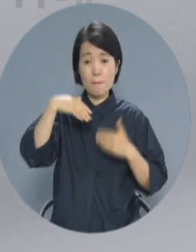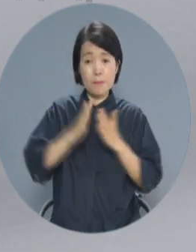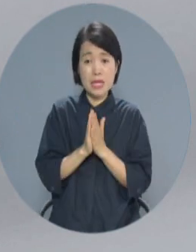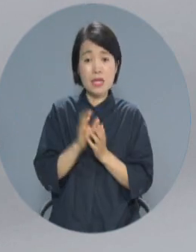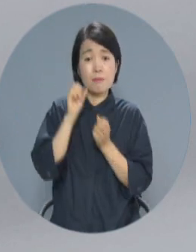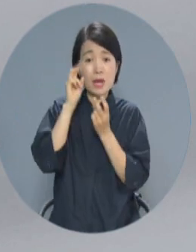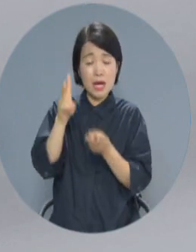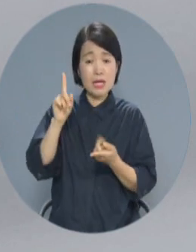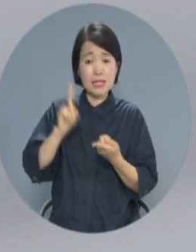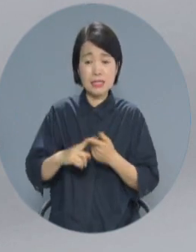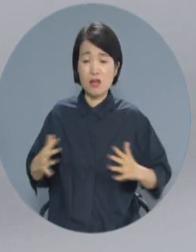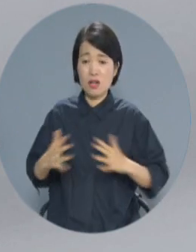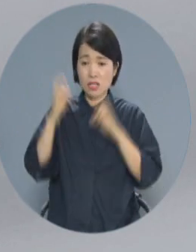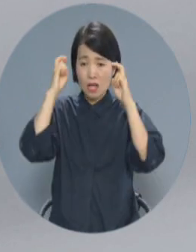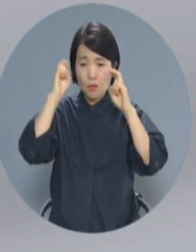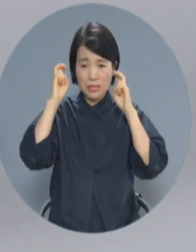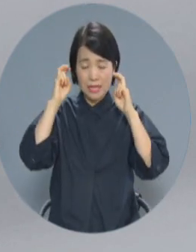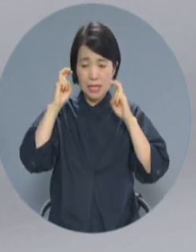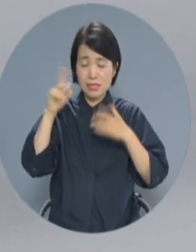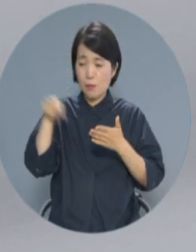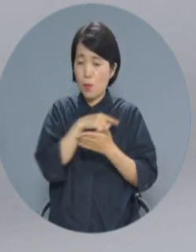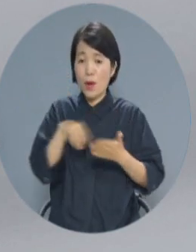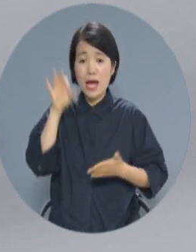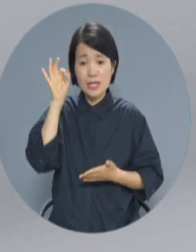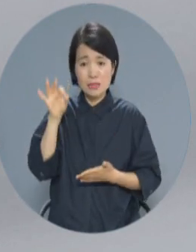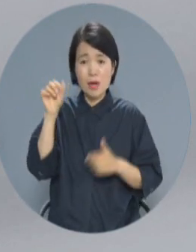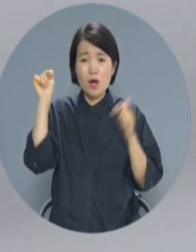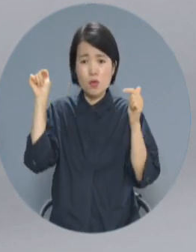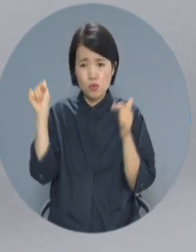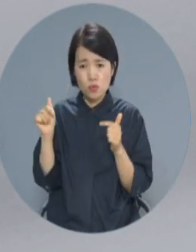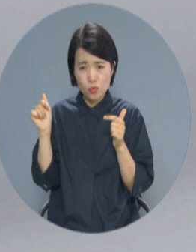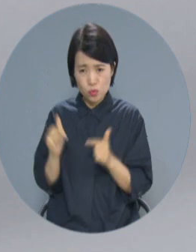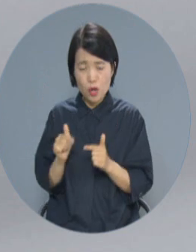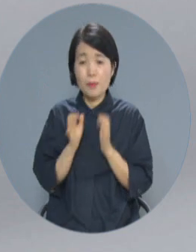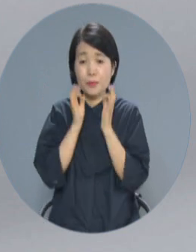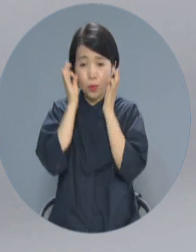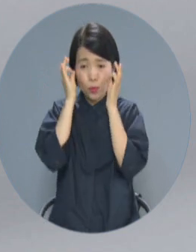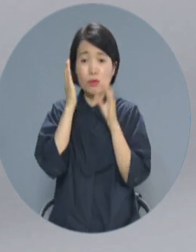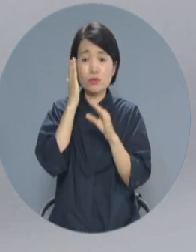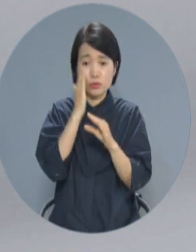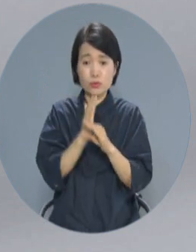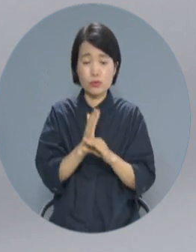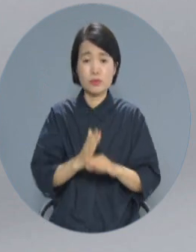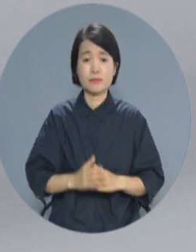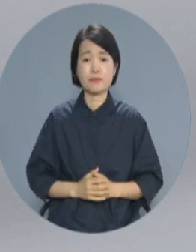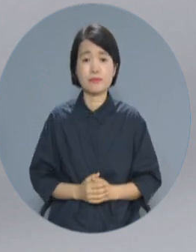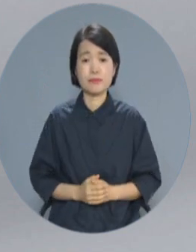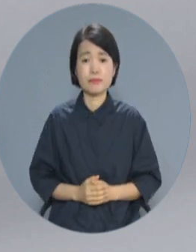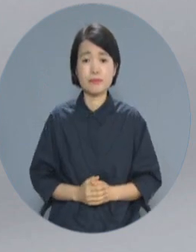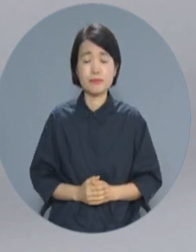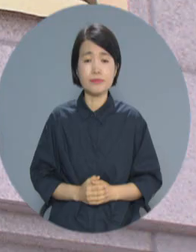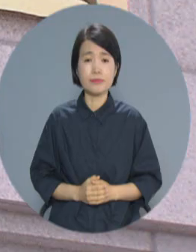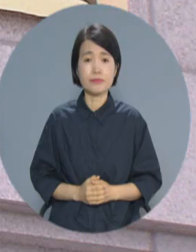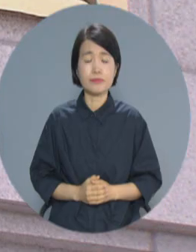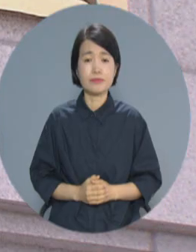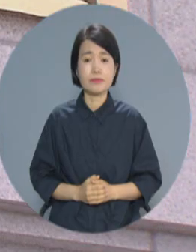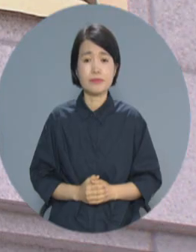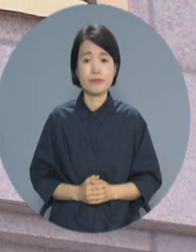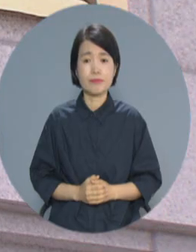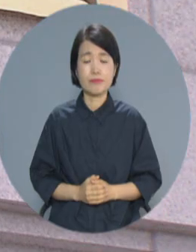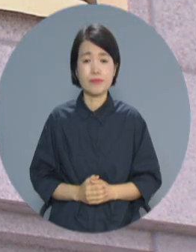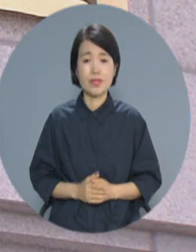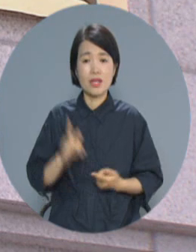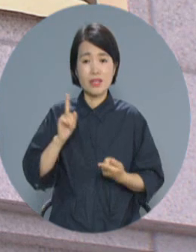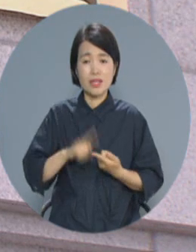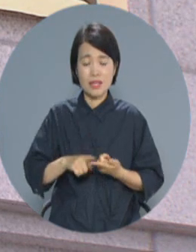파기환송심에서 건설업체에 지급해야 할 손해배상 금액을 최대한 감액하기 위해 주력한다는 방침입니다. 이에